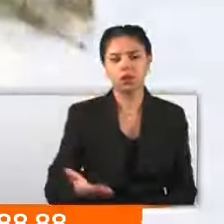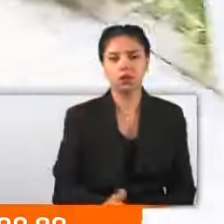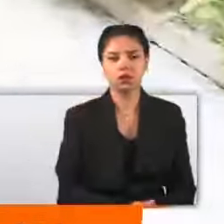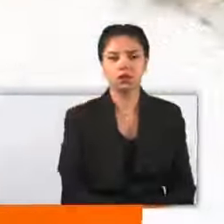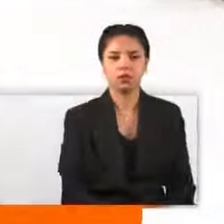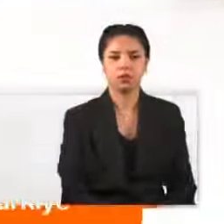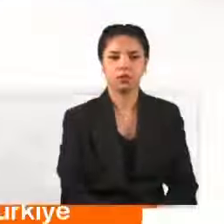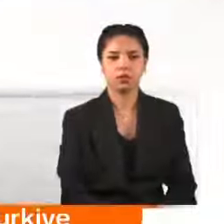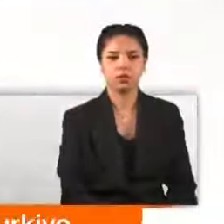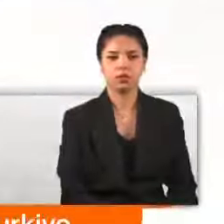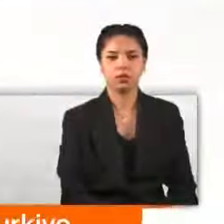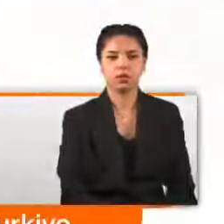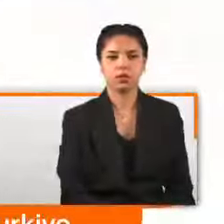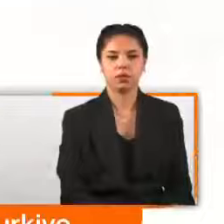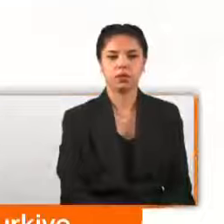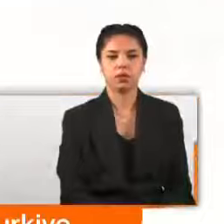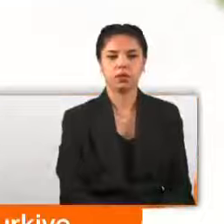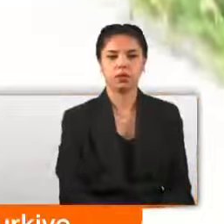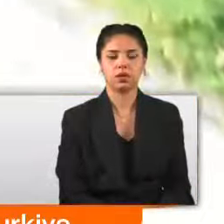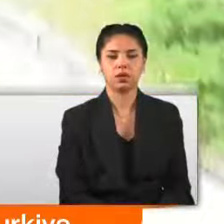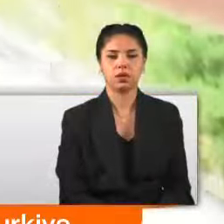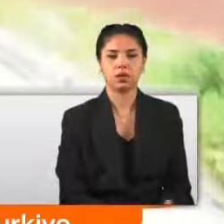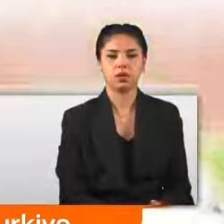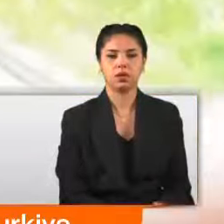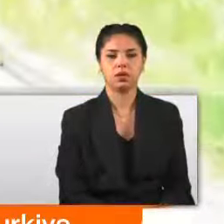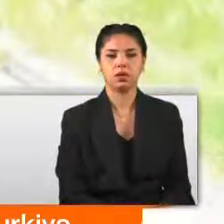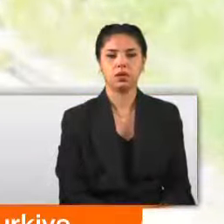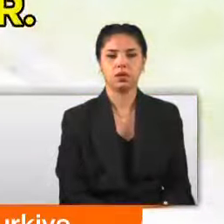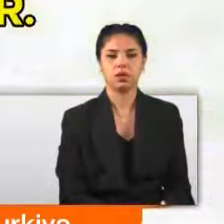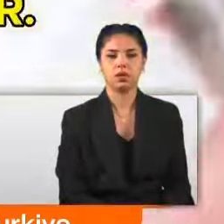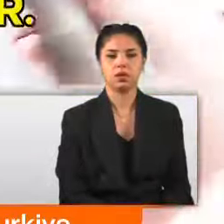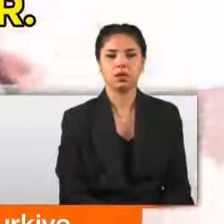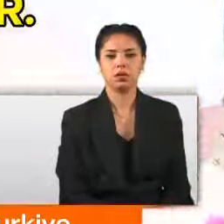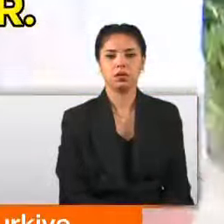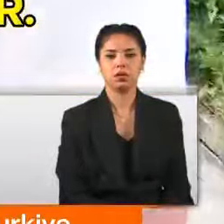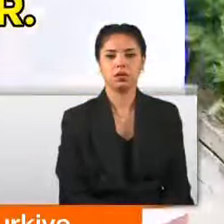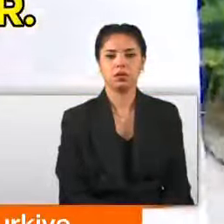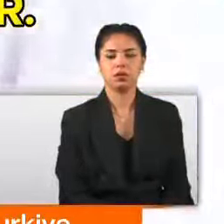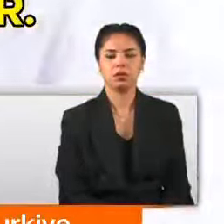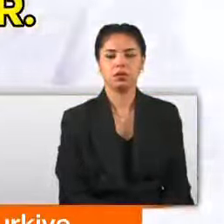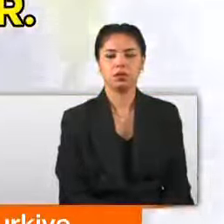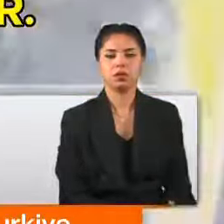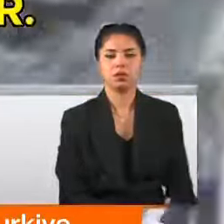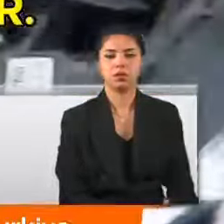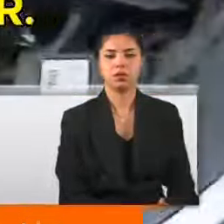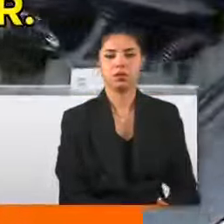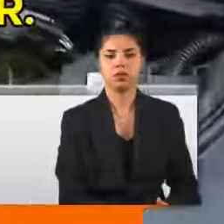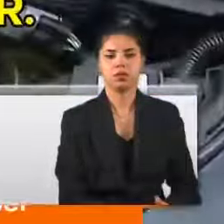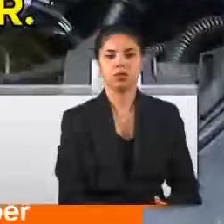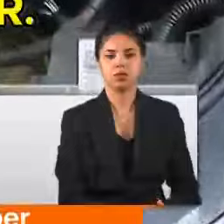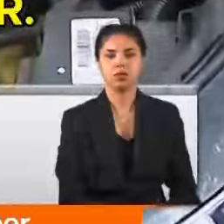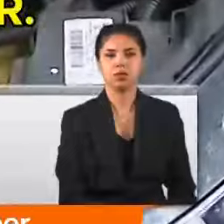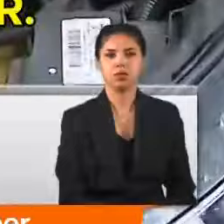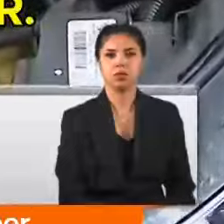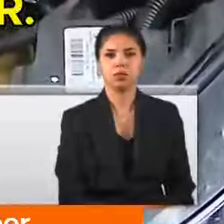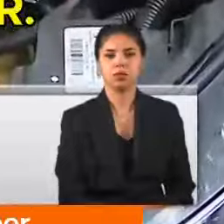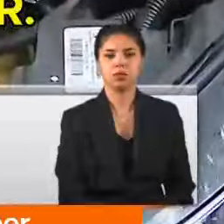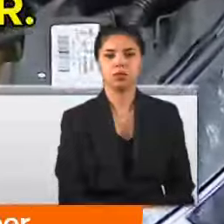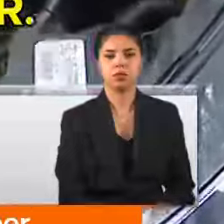civatalar sökülmüş, buralarla oynanmış, buralarda ayar işlemi olmuş. Bu civatalarda komple oynamamış. Çamurlukların ikisinde de